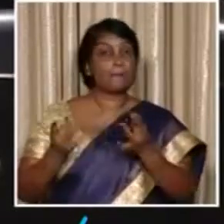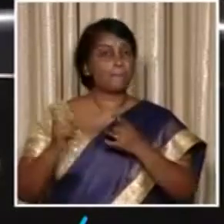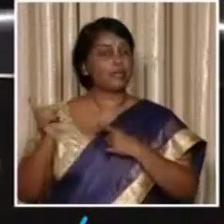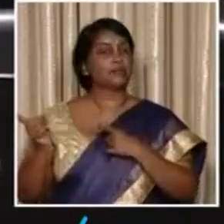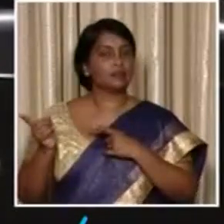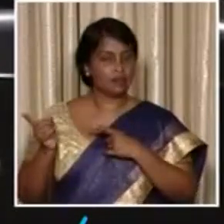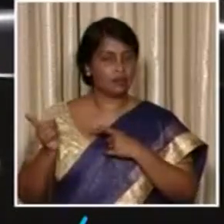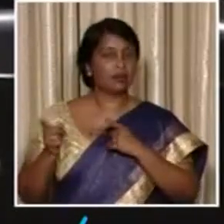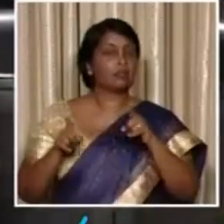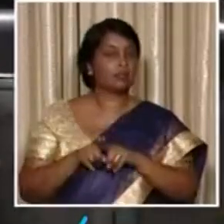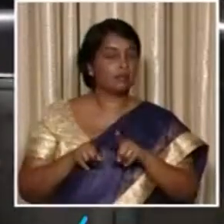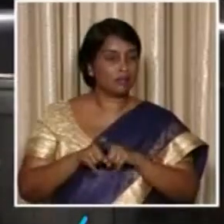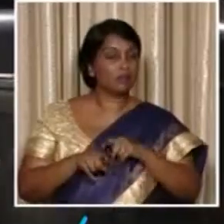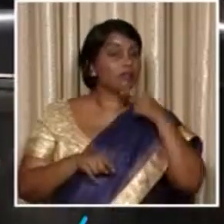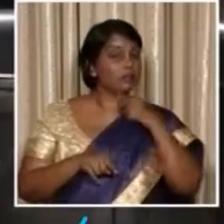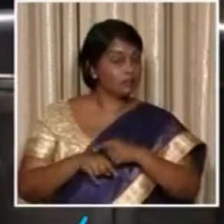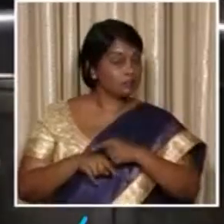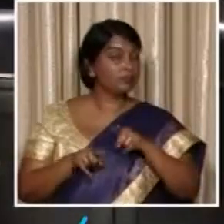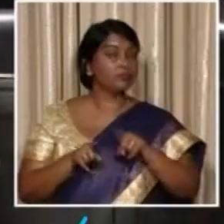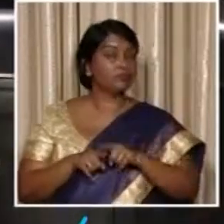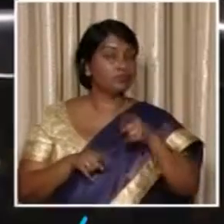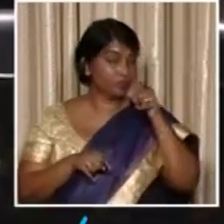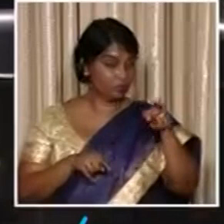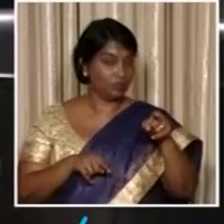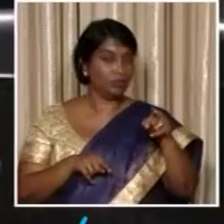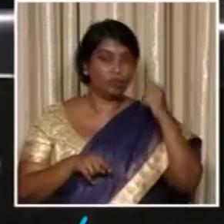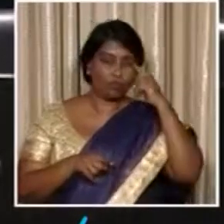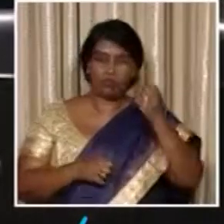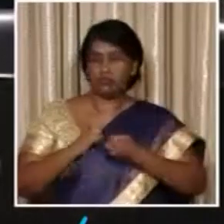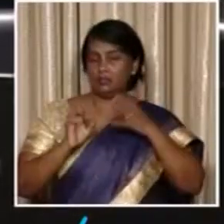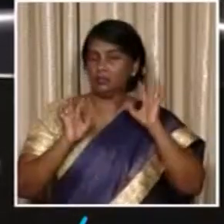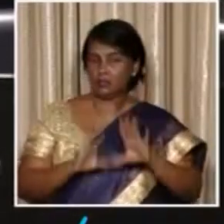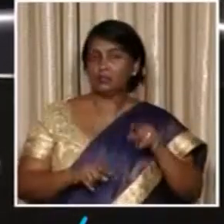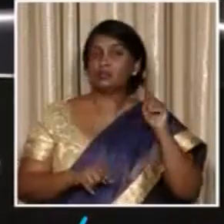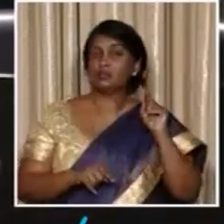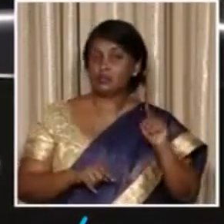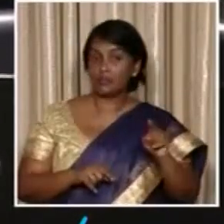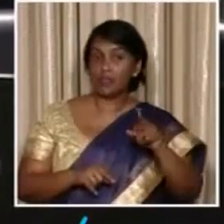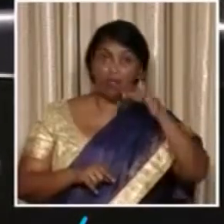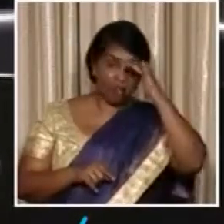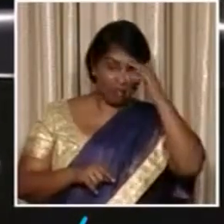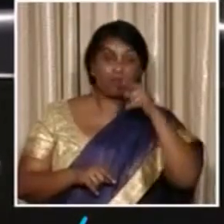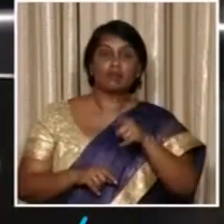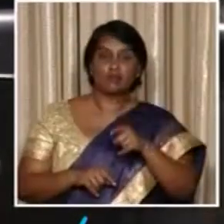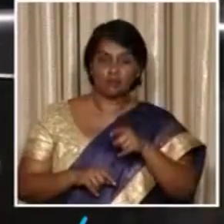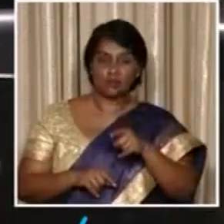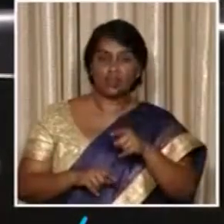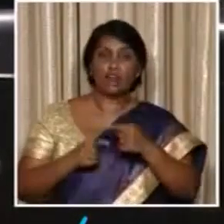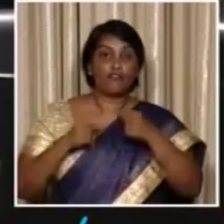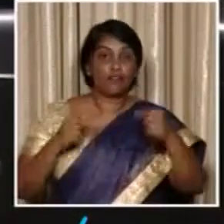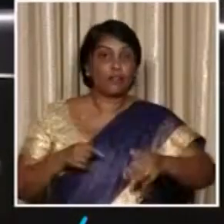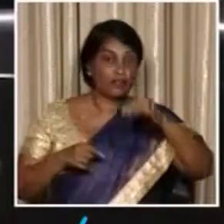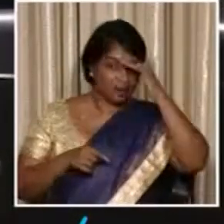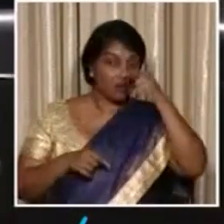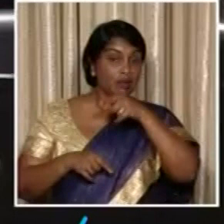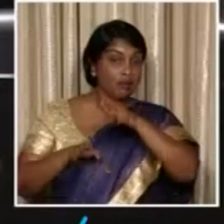වෙන්න. ඒක නිසා ඒ නිසා ඔබතුමා ඒකට කලබල වෙන්න එපා. ඔබතුමාගේ නායකතුමා විපක්ෂ